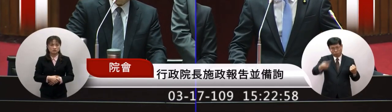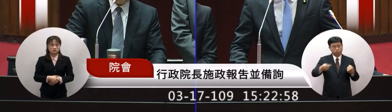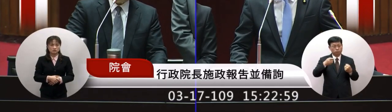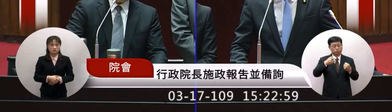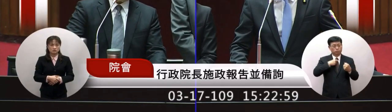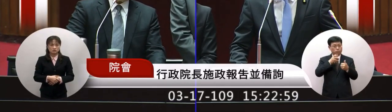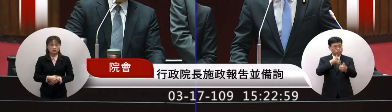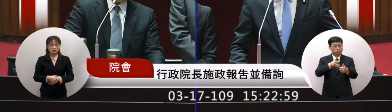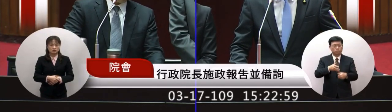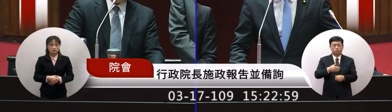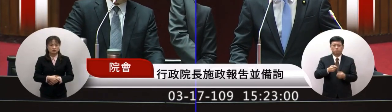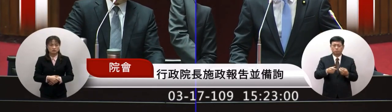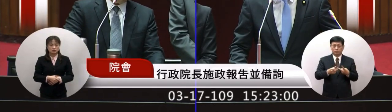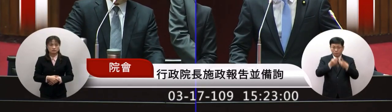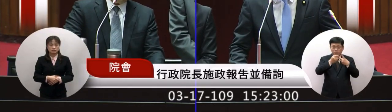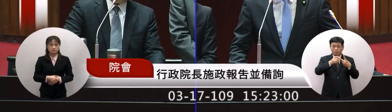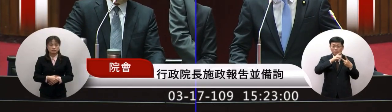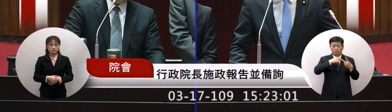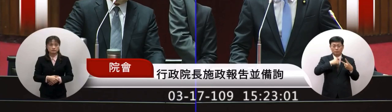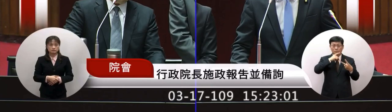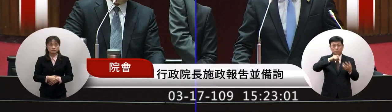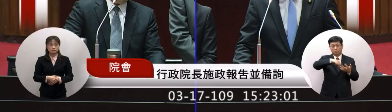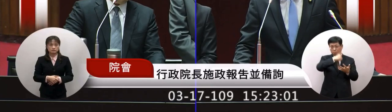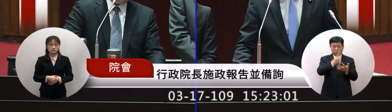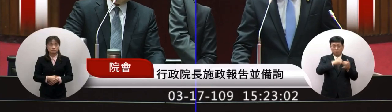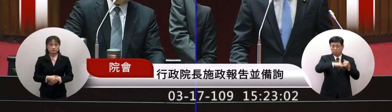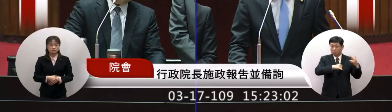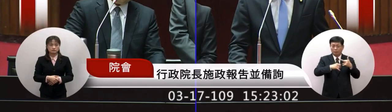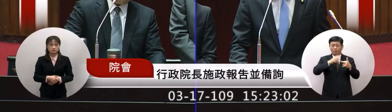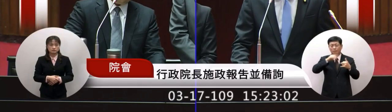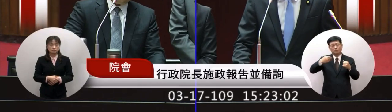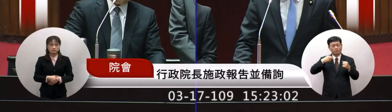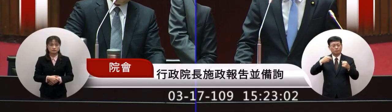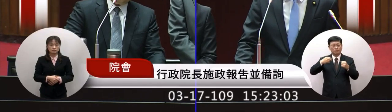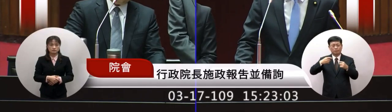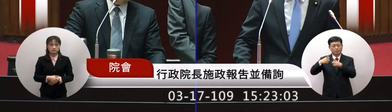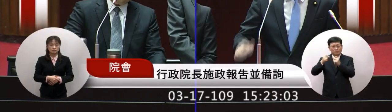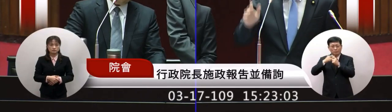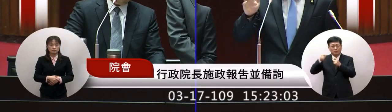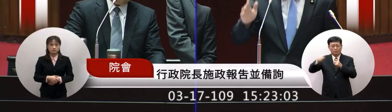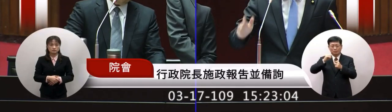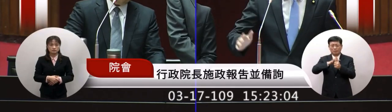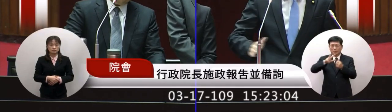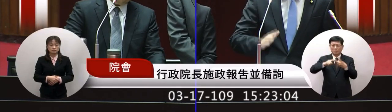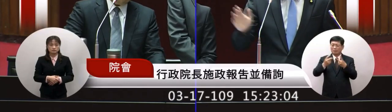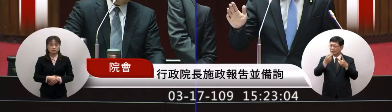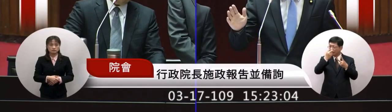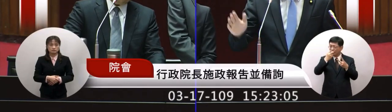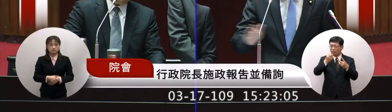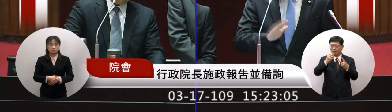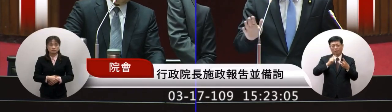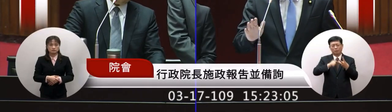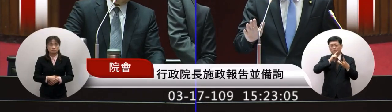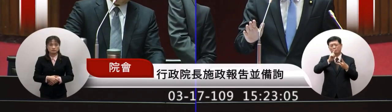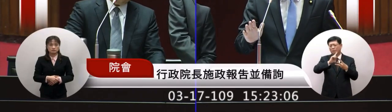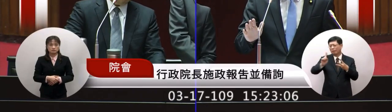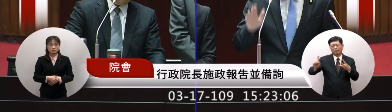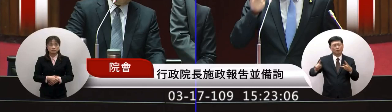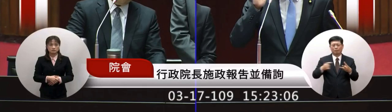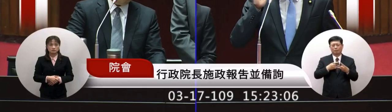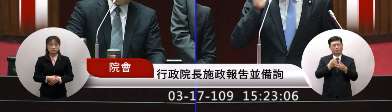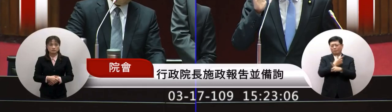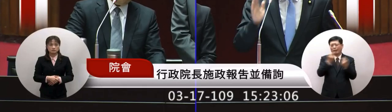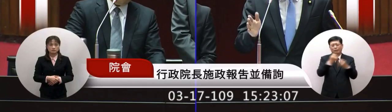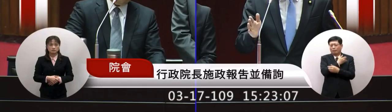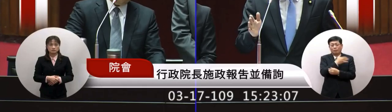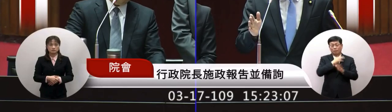是要问，第二波包机模式，不管它是横滨模式，还是它是香港模式，还是准横滨模式，不管。